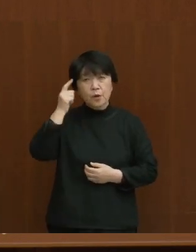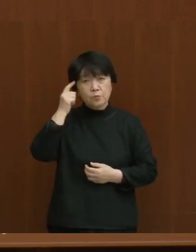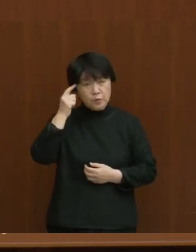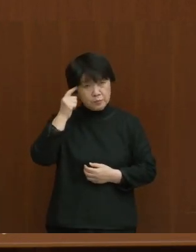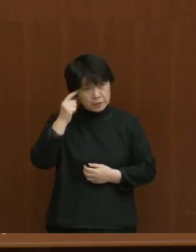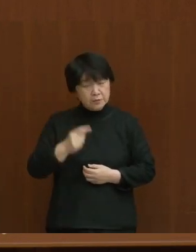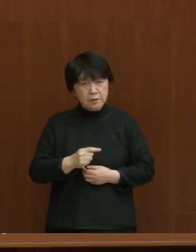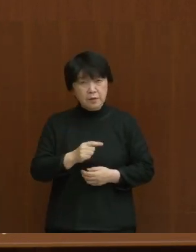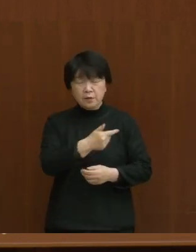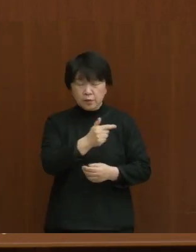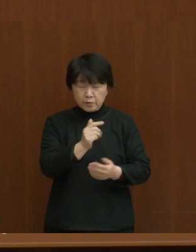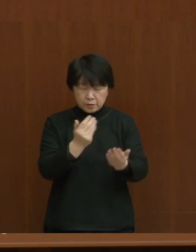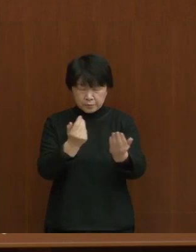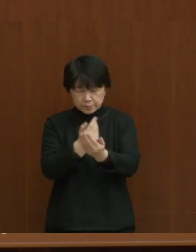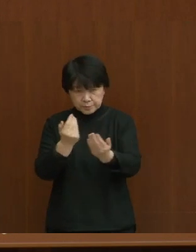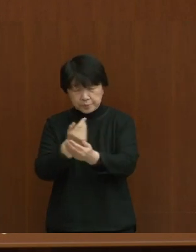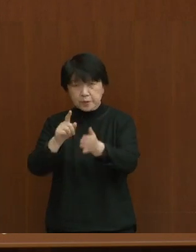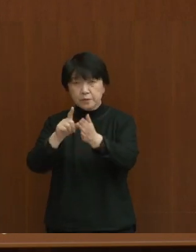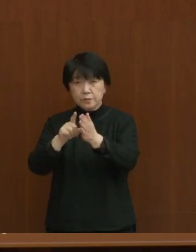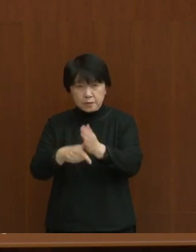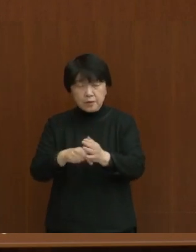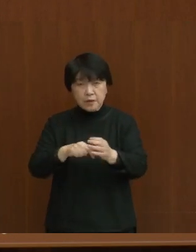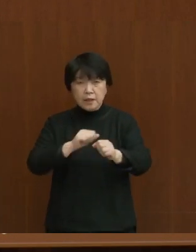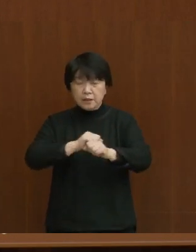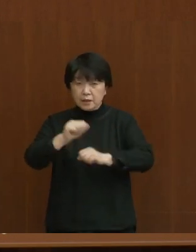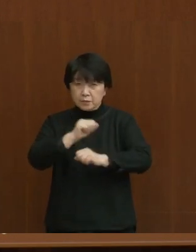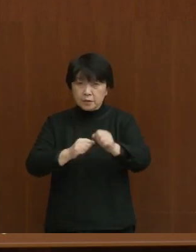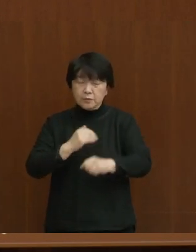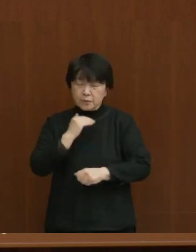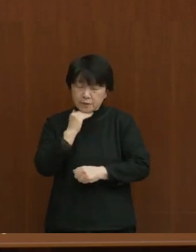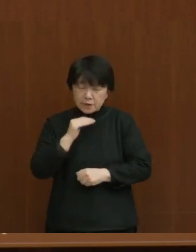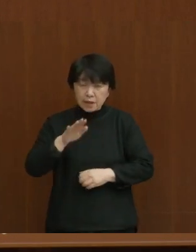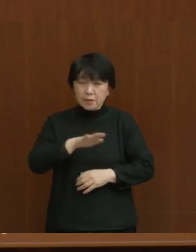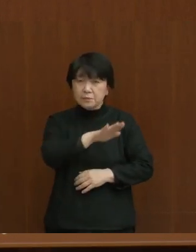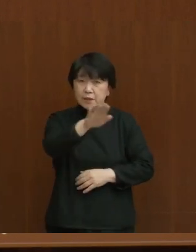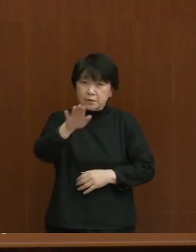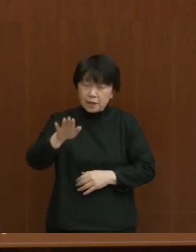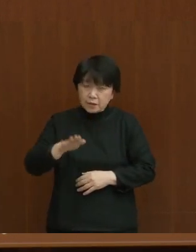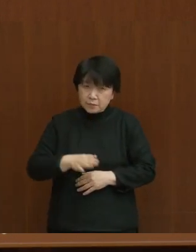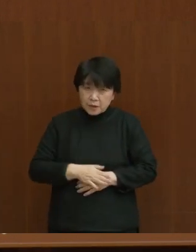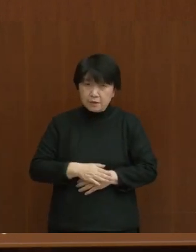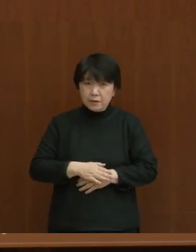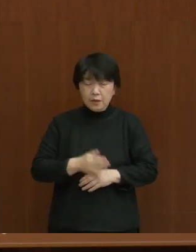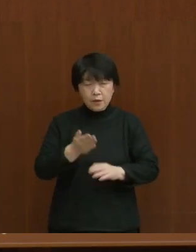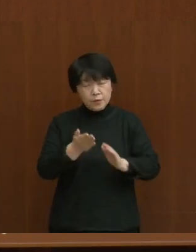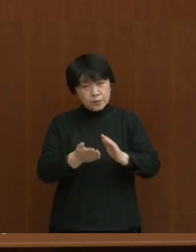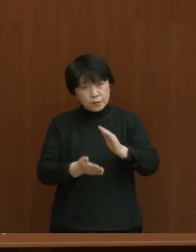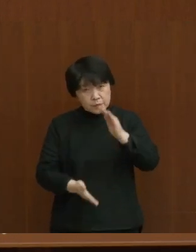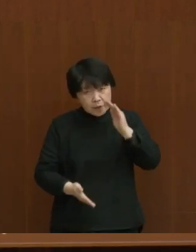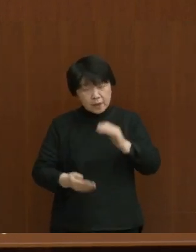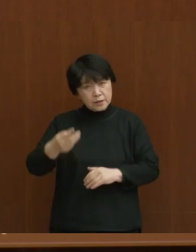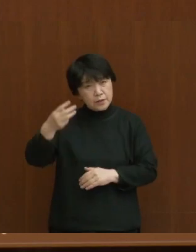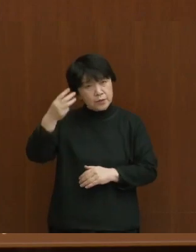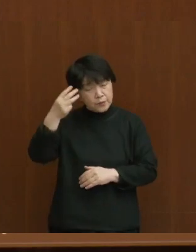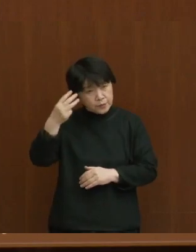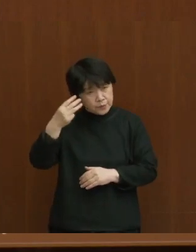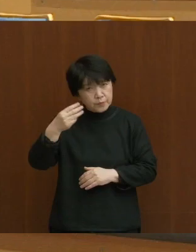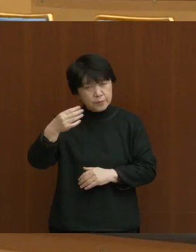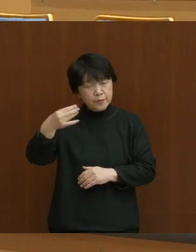時代にご活躍が期待されている皆さんには、深い教養と高度な学術的知